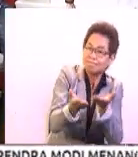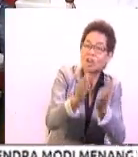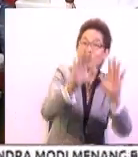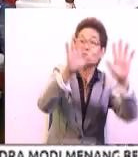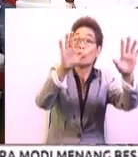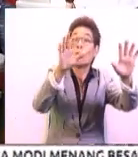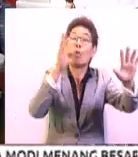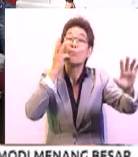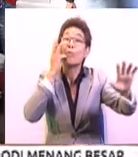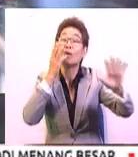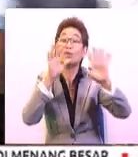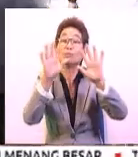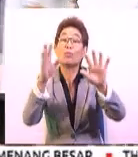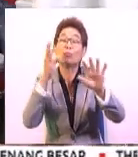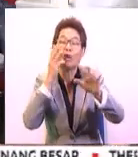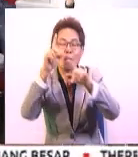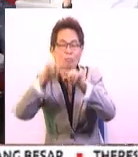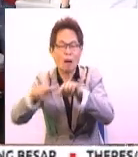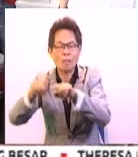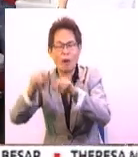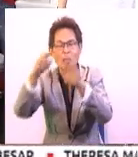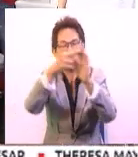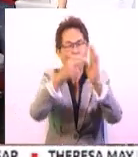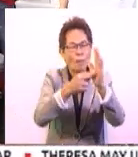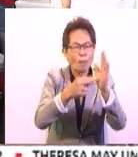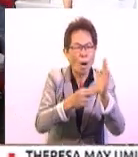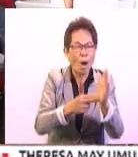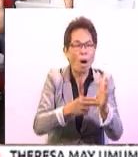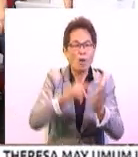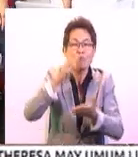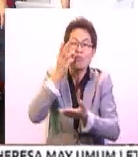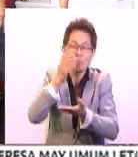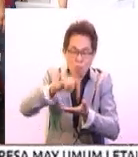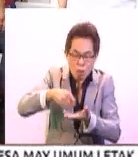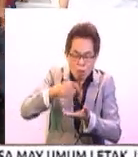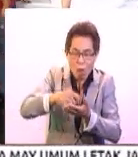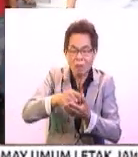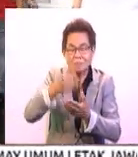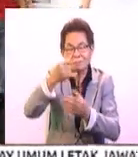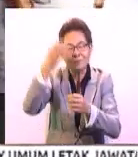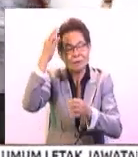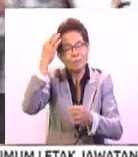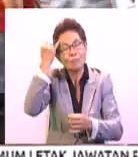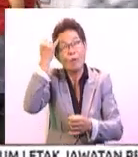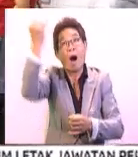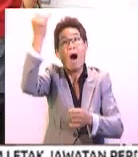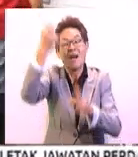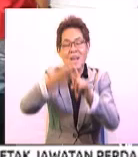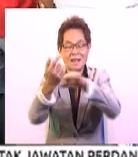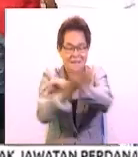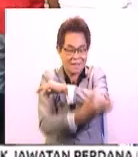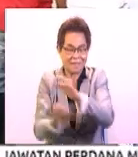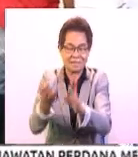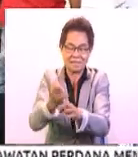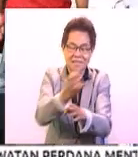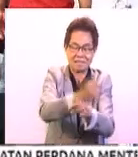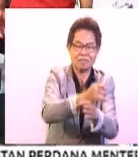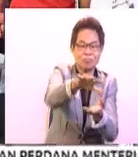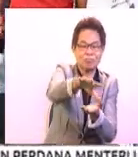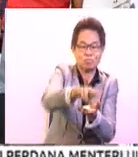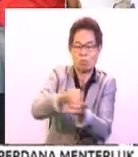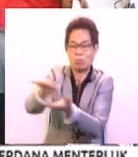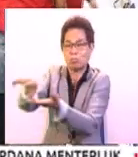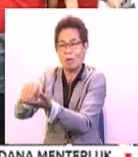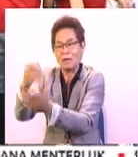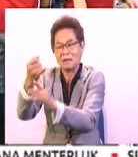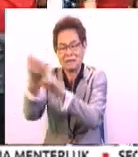beras pelbagai resepi bubur lambuk yang diinspirasikan daripada negara-negara jiran termasuk bubur